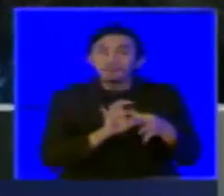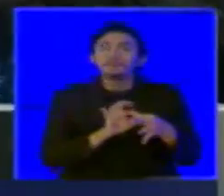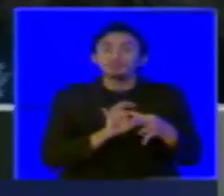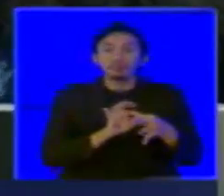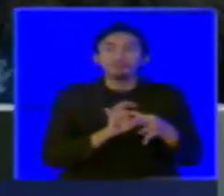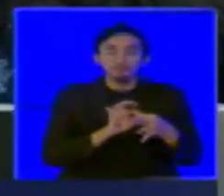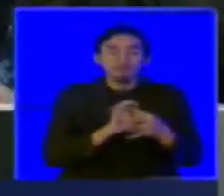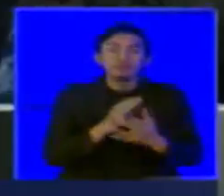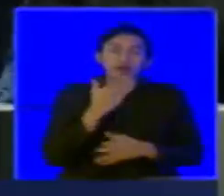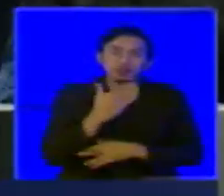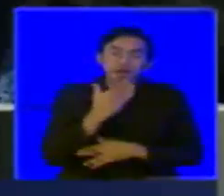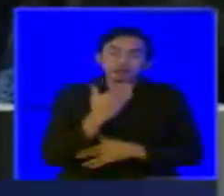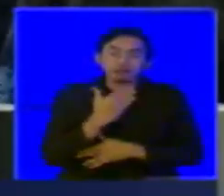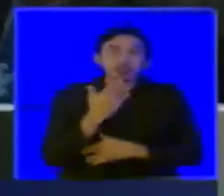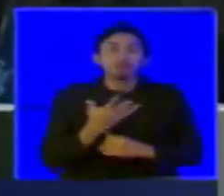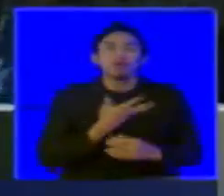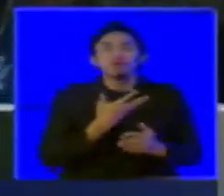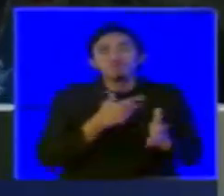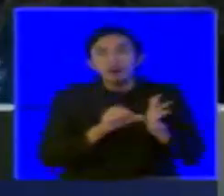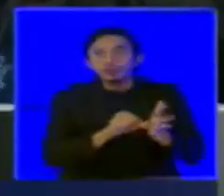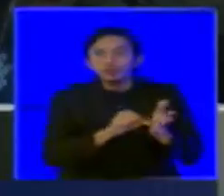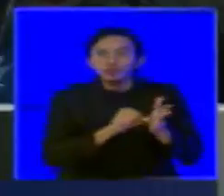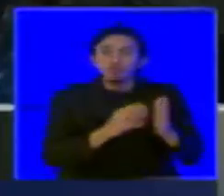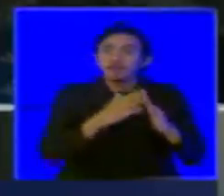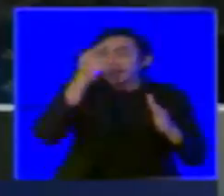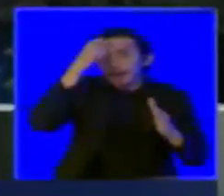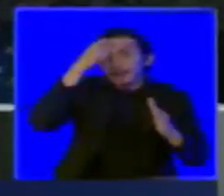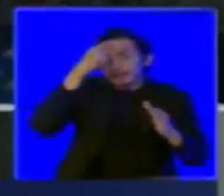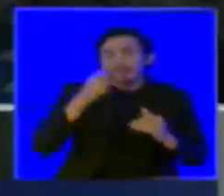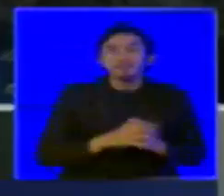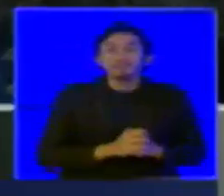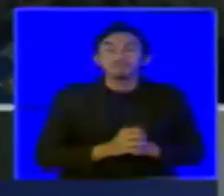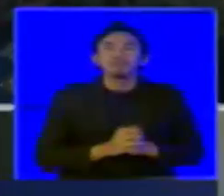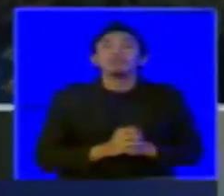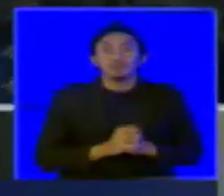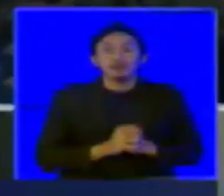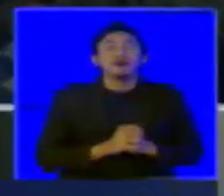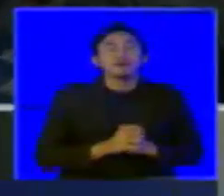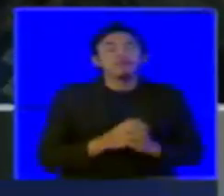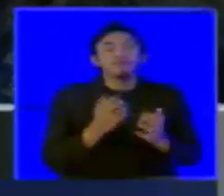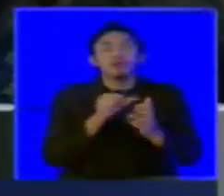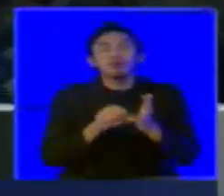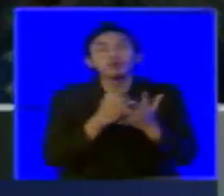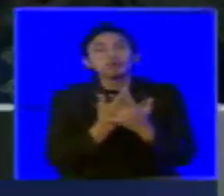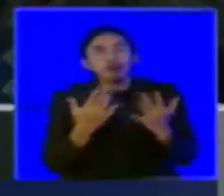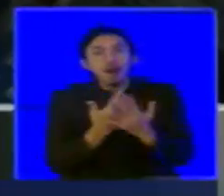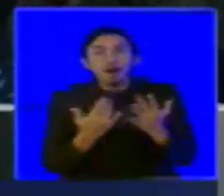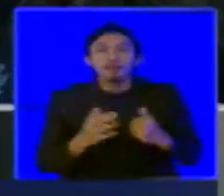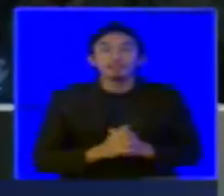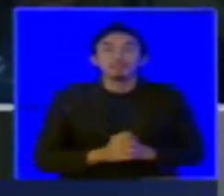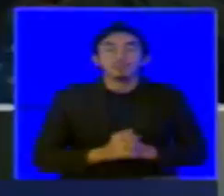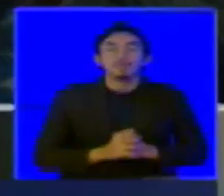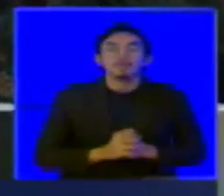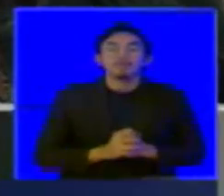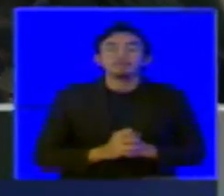rumah sakit di Cengkareng dan juga untuk masyarakat di Cengkareng. Jadi bantuan yang telah diberikan adalah